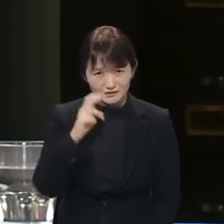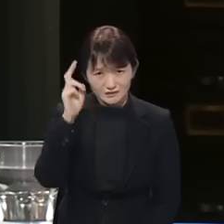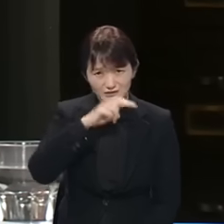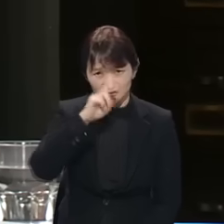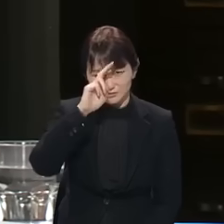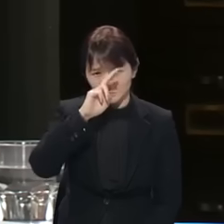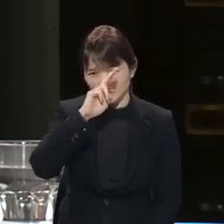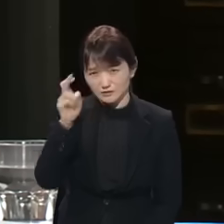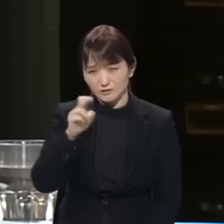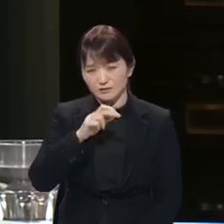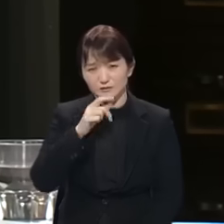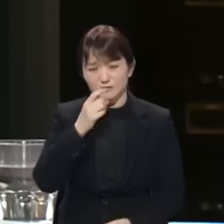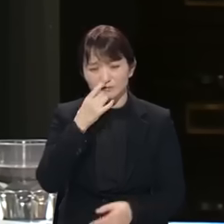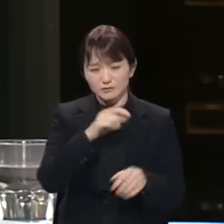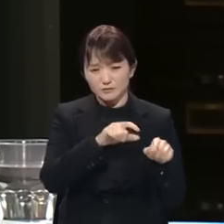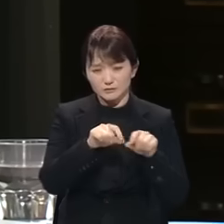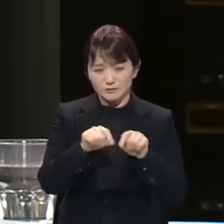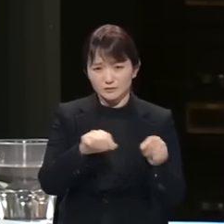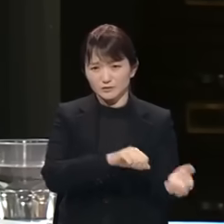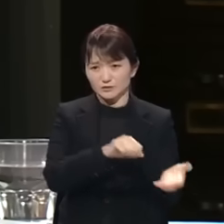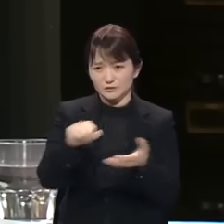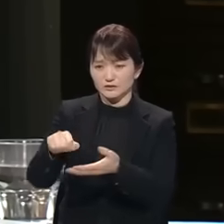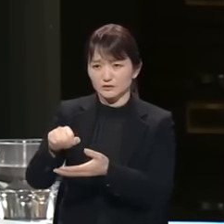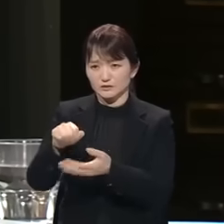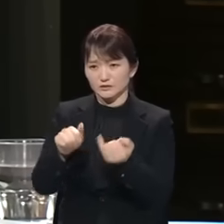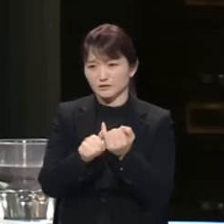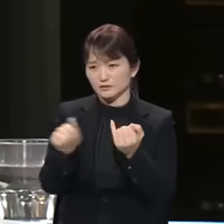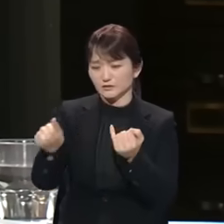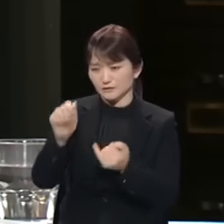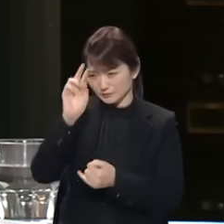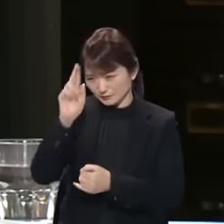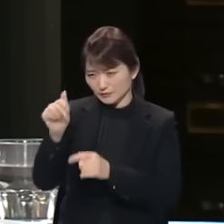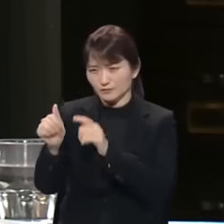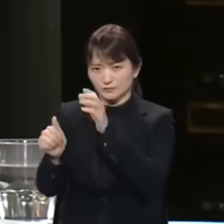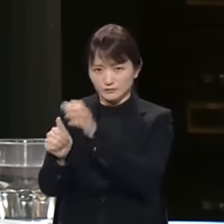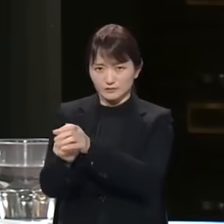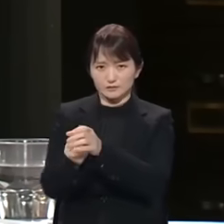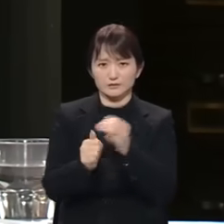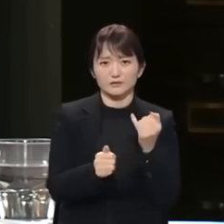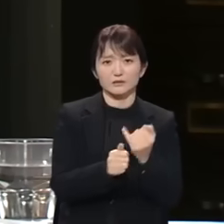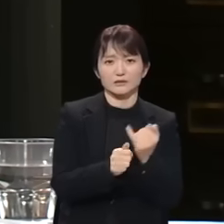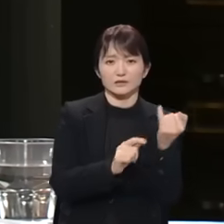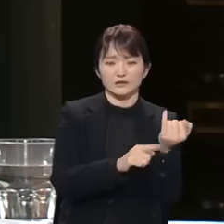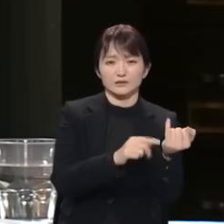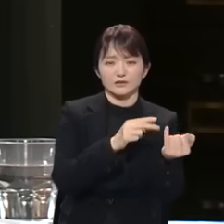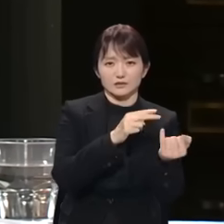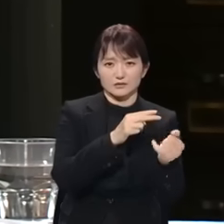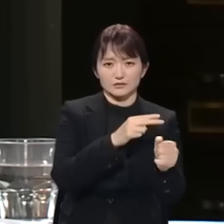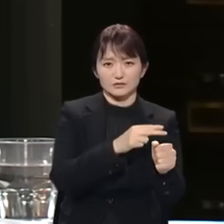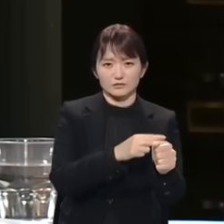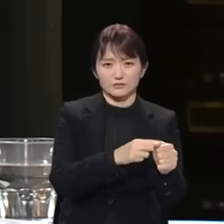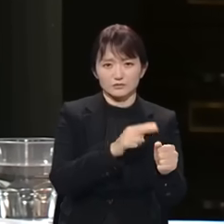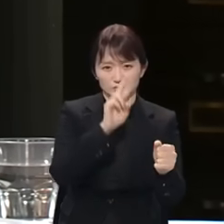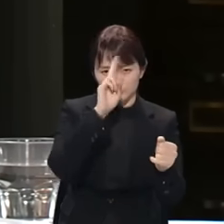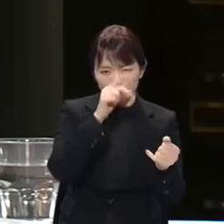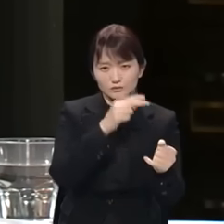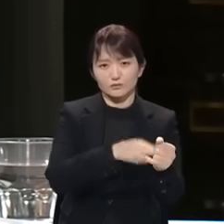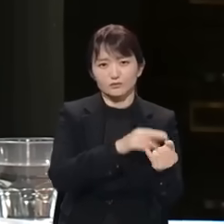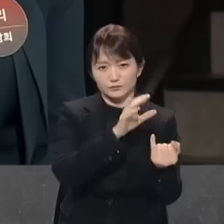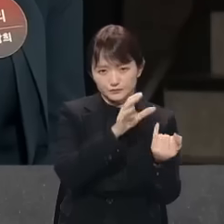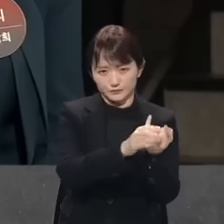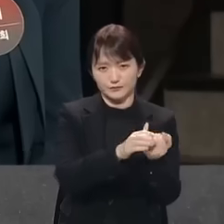박지훈 변호사 한정식집 뺨치게 그냥 상을 내오는이 내 역할에 사연자 역할에 박상이 교수 레디